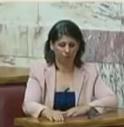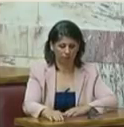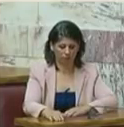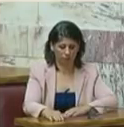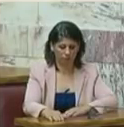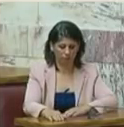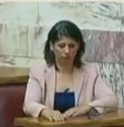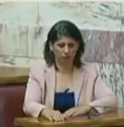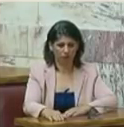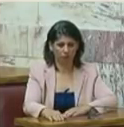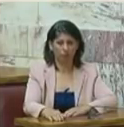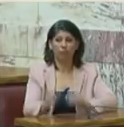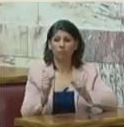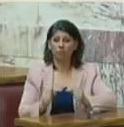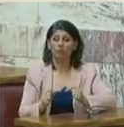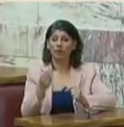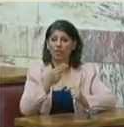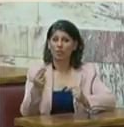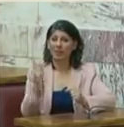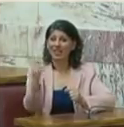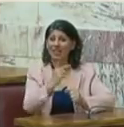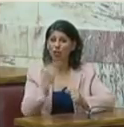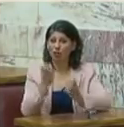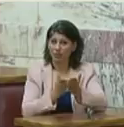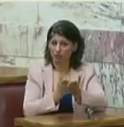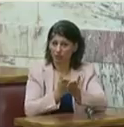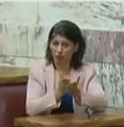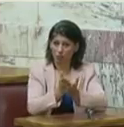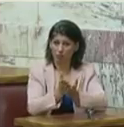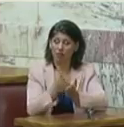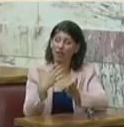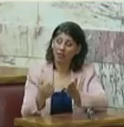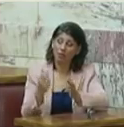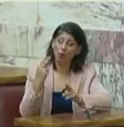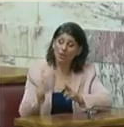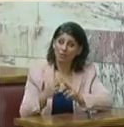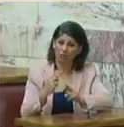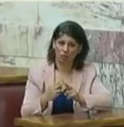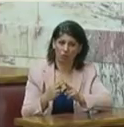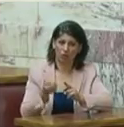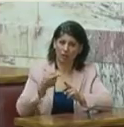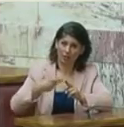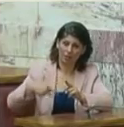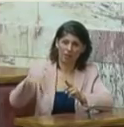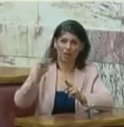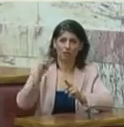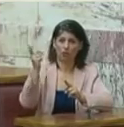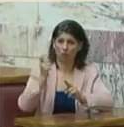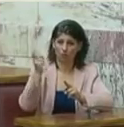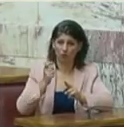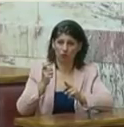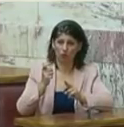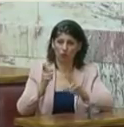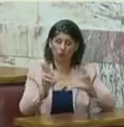από στοιχειώδες ζήτημα κοινωνικής δικαιοσύνης, είναι και ζωτικής σημασίας η αύξηση του μερίδιου των μισθών στο συνολικό κύκλο